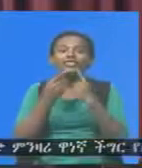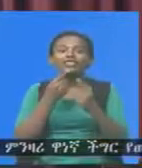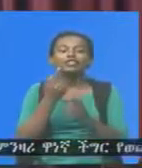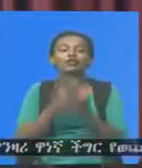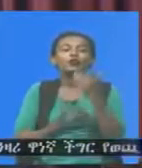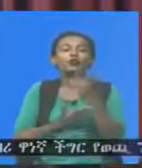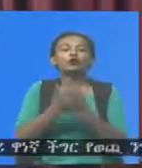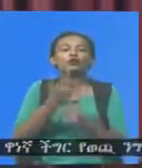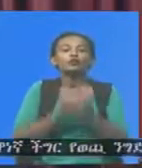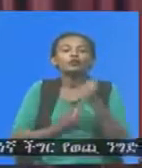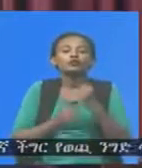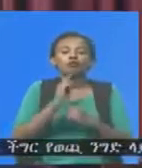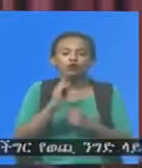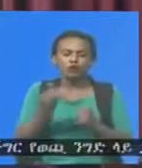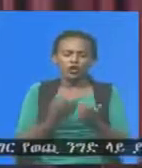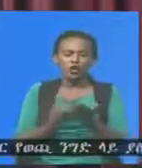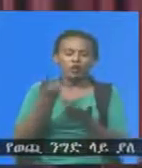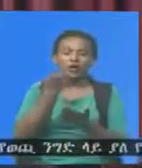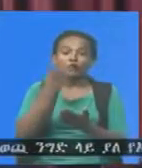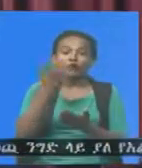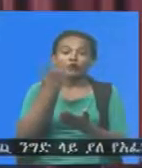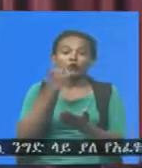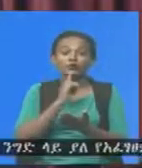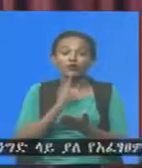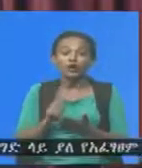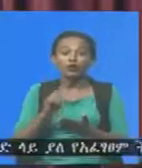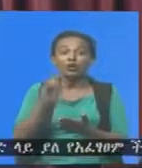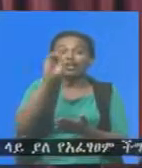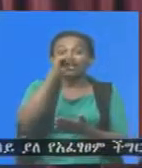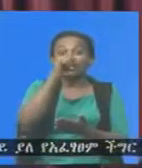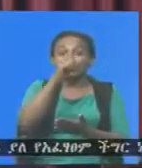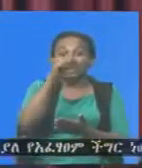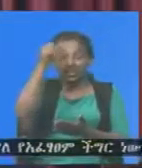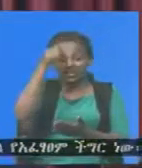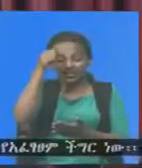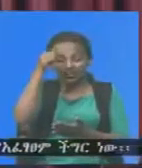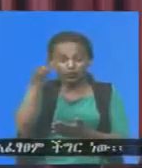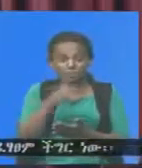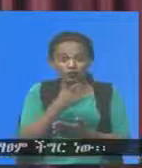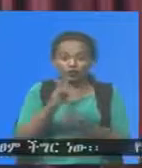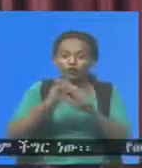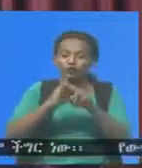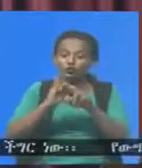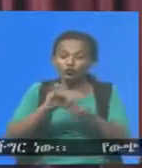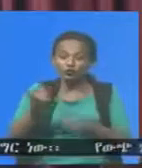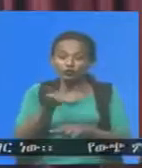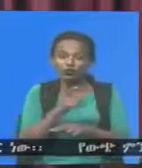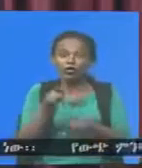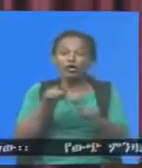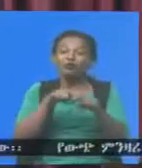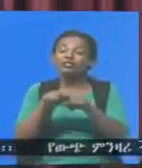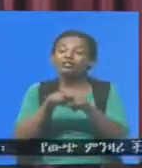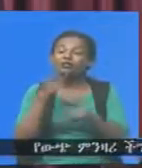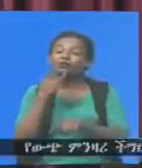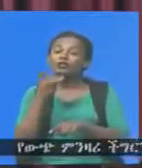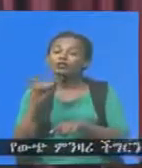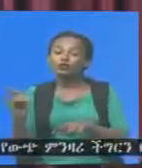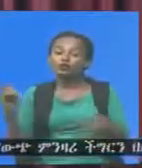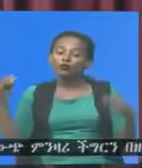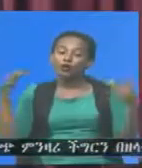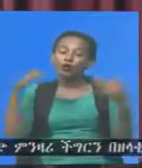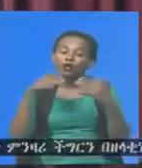ነው፣ በኢኮኖሚክ ኢንተግሬሽን ብቻ ነው። ኤርትራም ትሁን ጅቡቲም ይሁን ሶማሊያም ይሁን በስምምነት ነው እንጂ በውጊያ